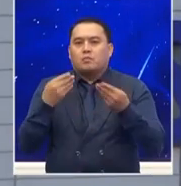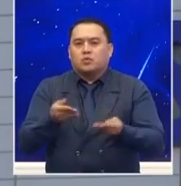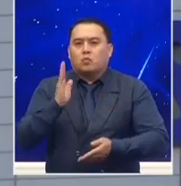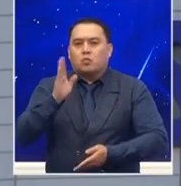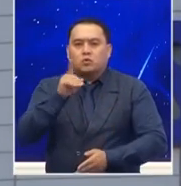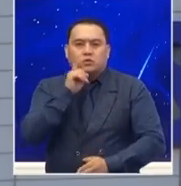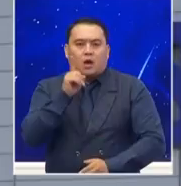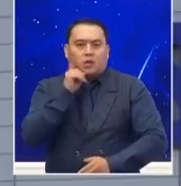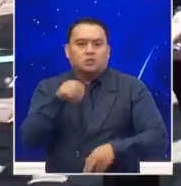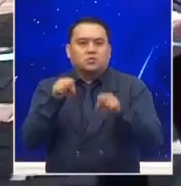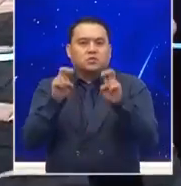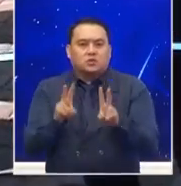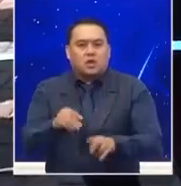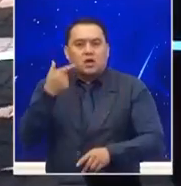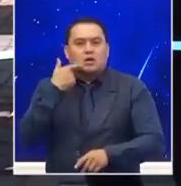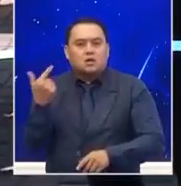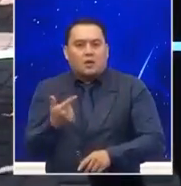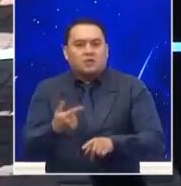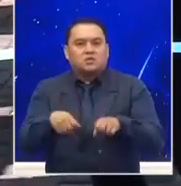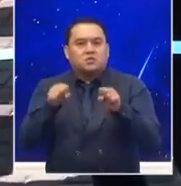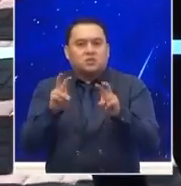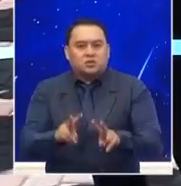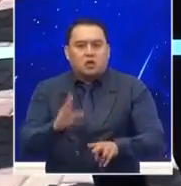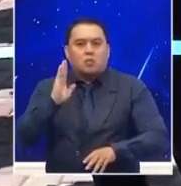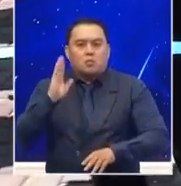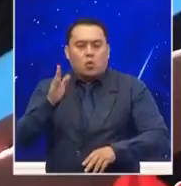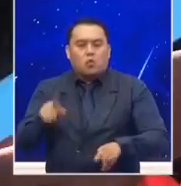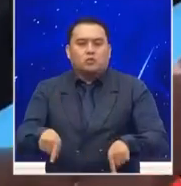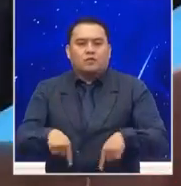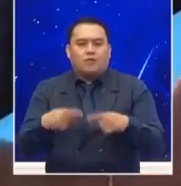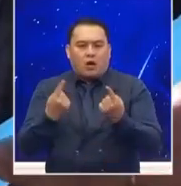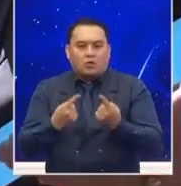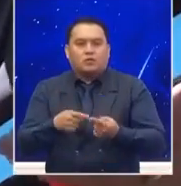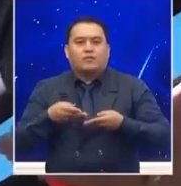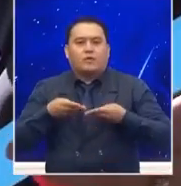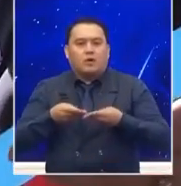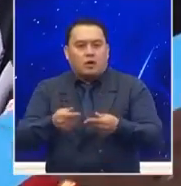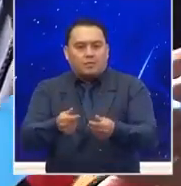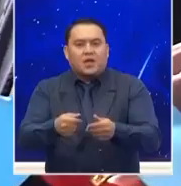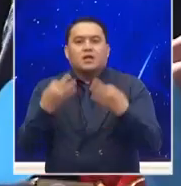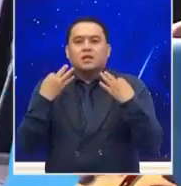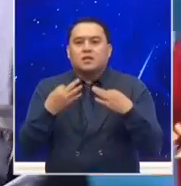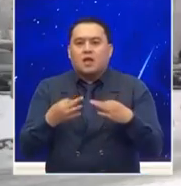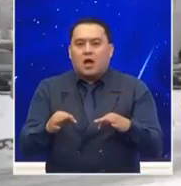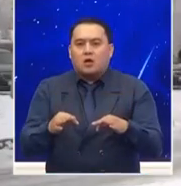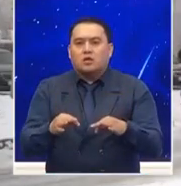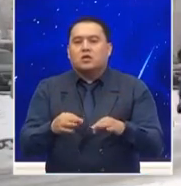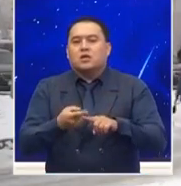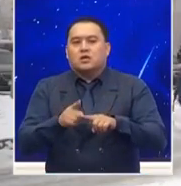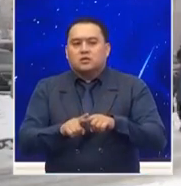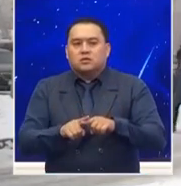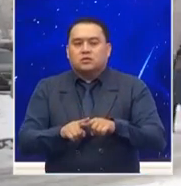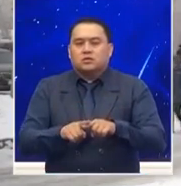болашақ жас мамандардың сапалы білім алып, білікті маман ретінде қалыптасуына ықпал етеді. Жалпы, тәуелсіздік ащы термен